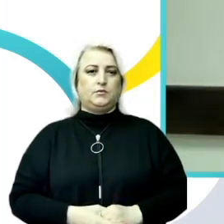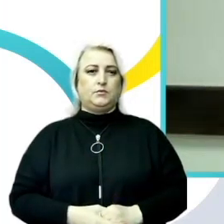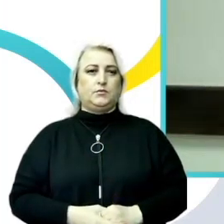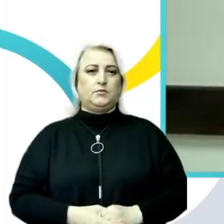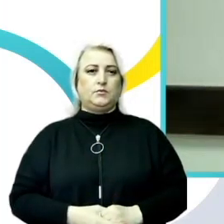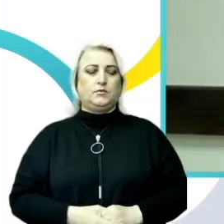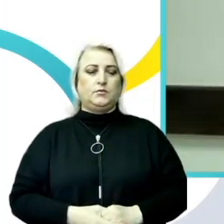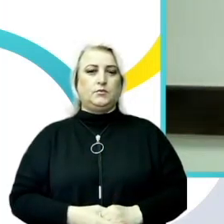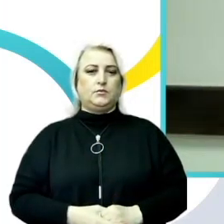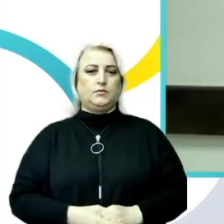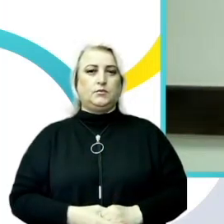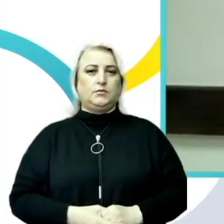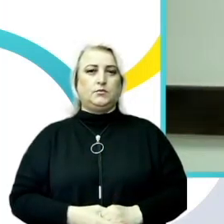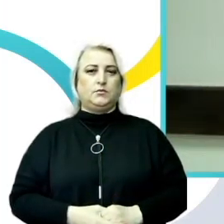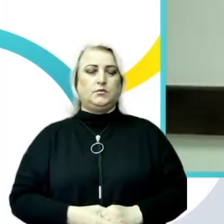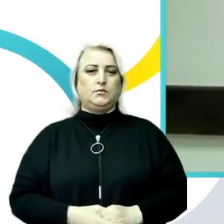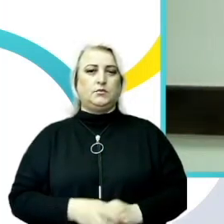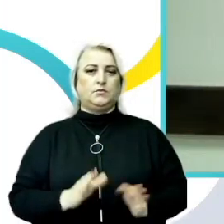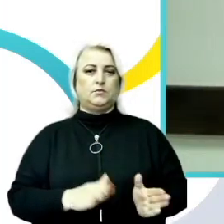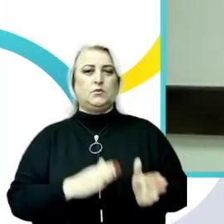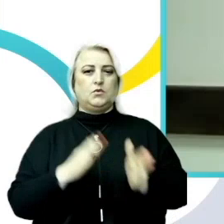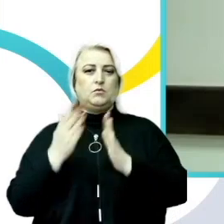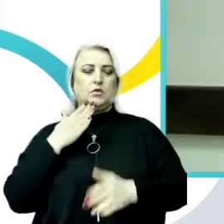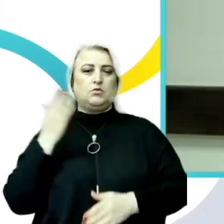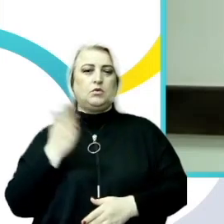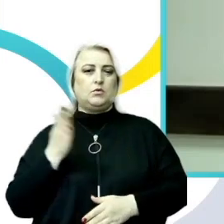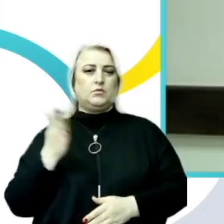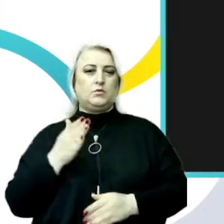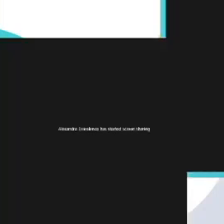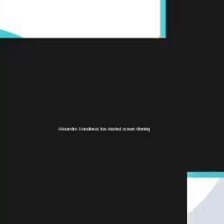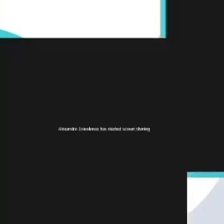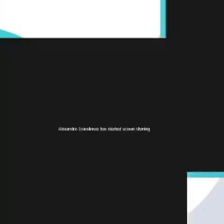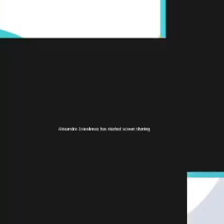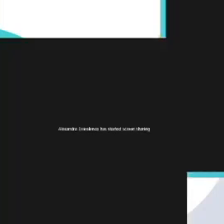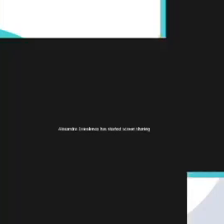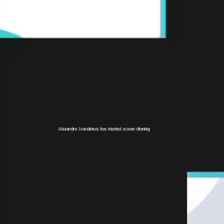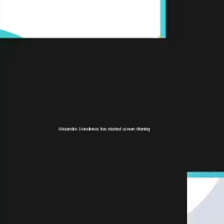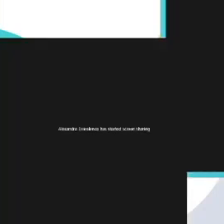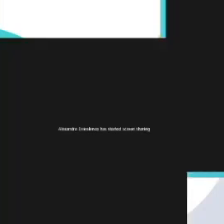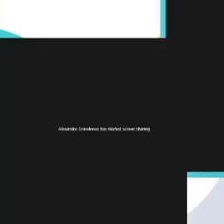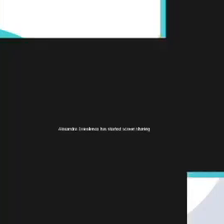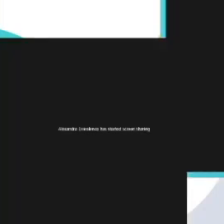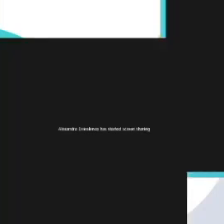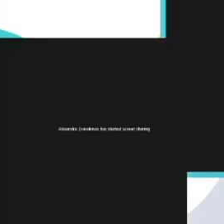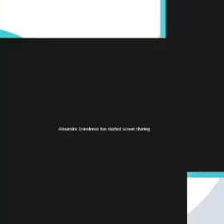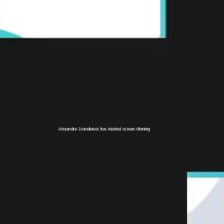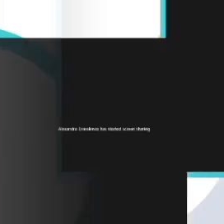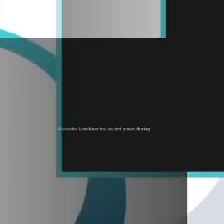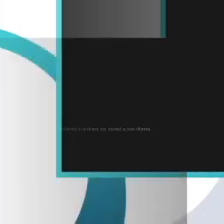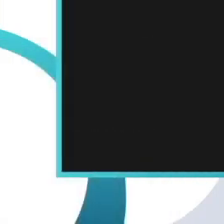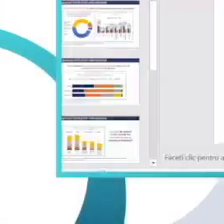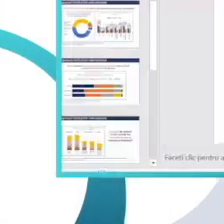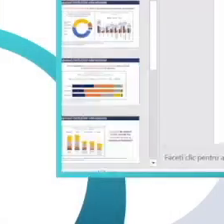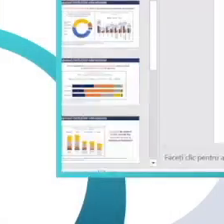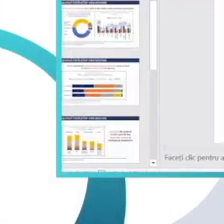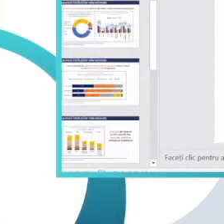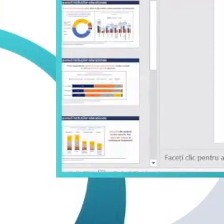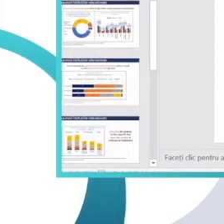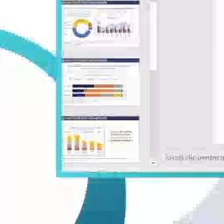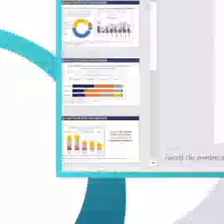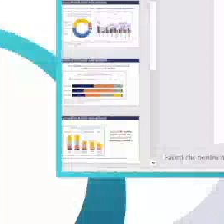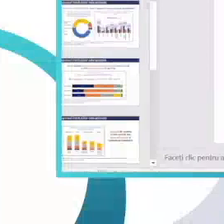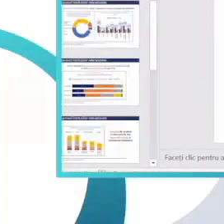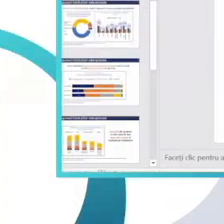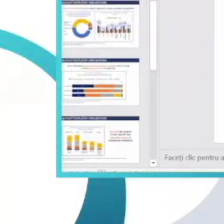cu prezentările. Următoarea prezentare o va avea colega mea, Rodica Ivașcu, care la fel este una dintre avutoarele